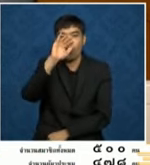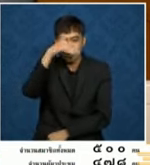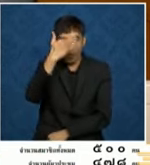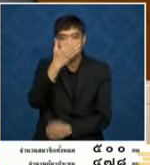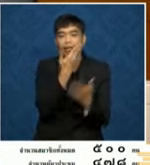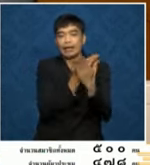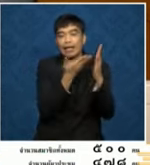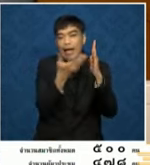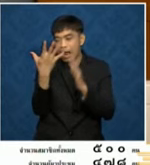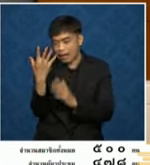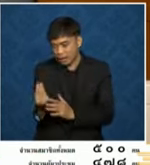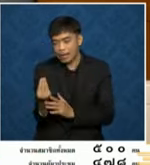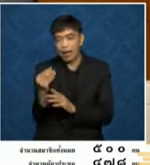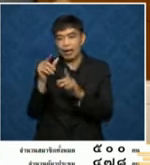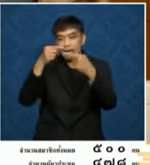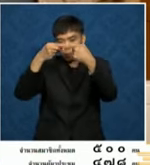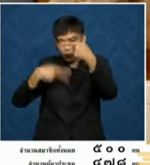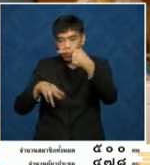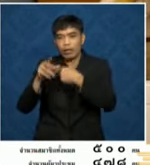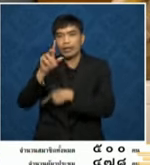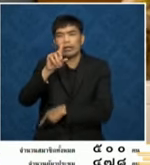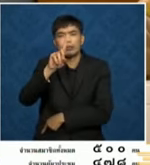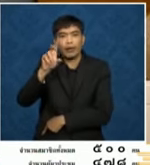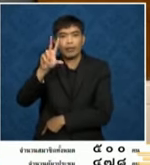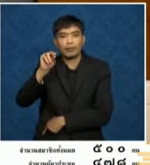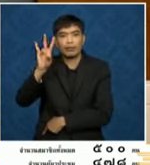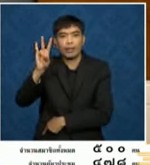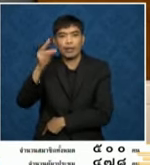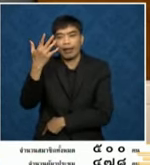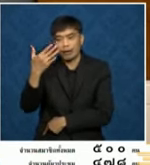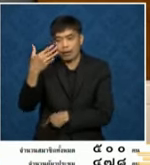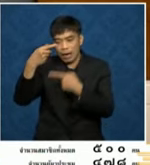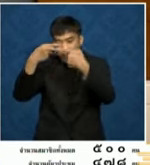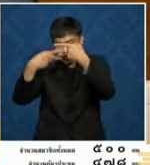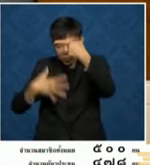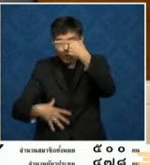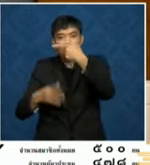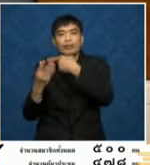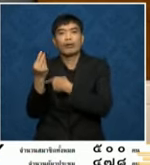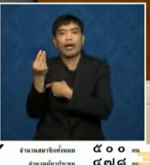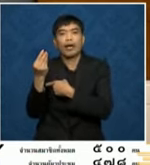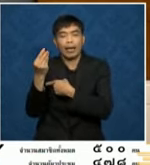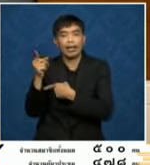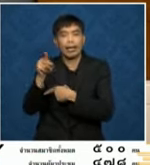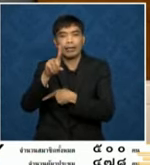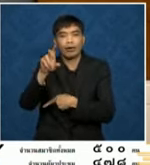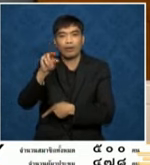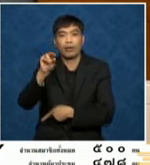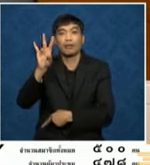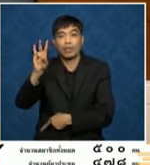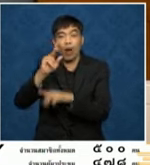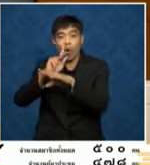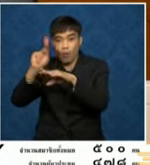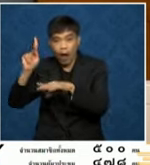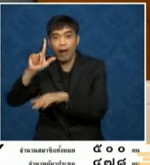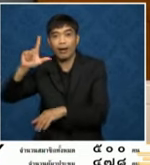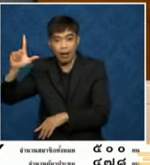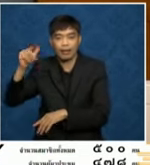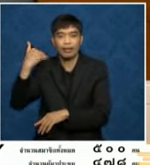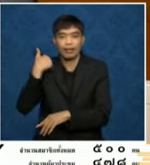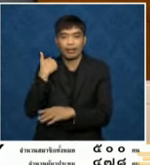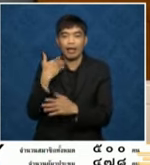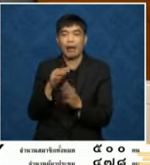ายการที่เหลือครับ137ล้านบาทเศษเนี่ยเป็นรายการใหม่ครับที่ยังอยู่ในงบลงทุนแผนงานพื้น